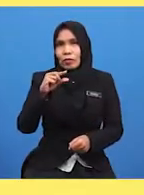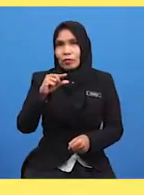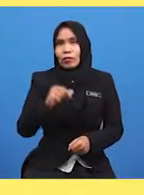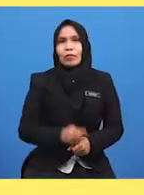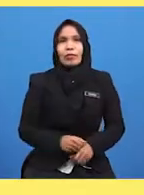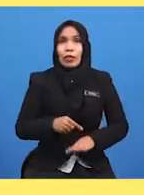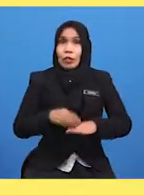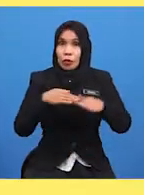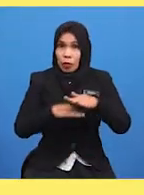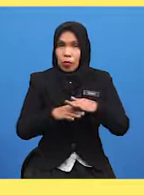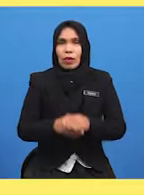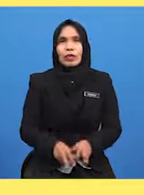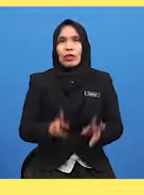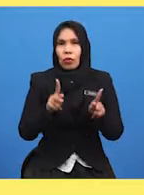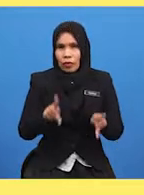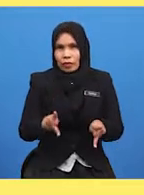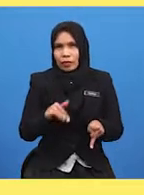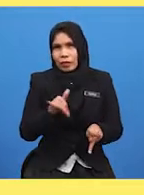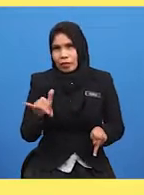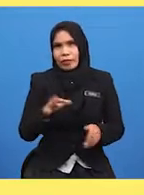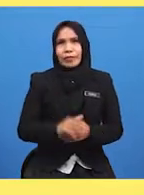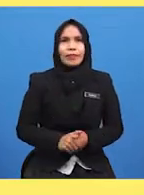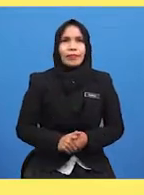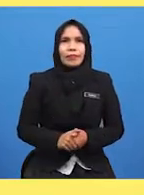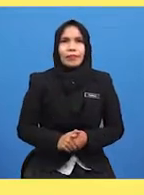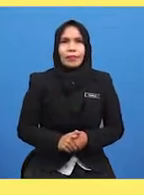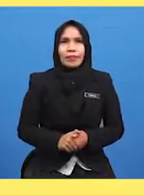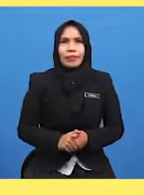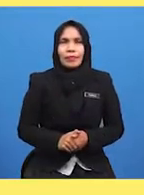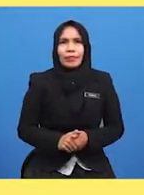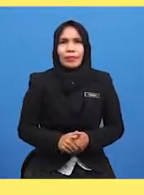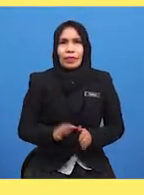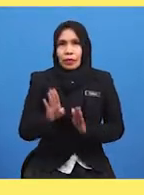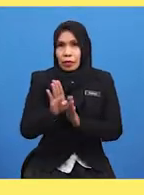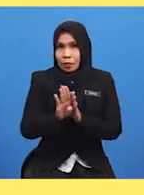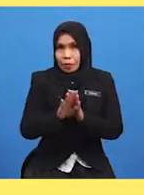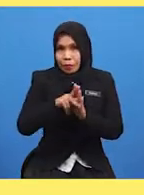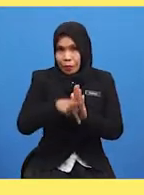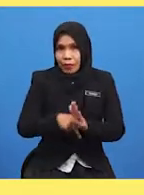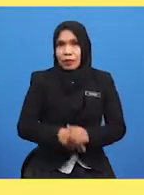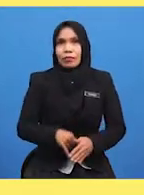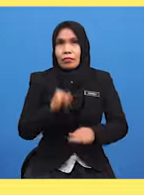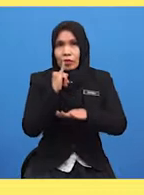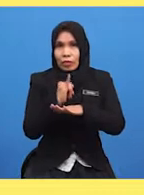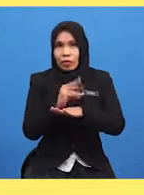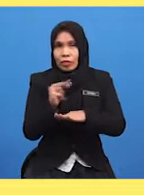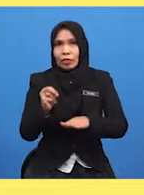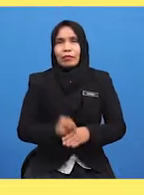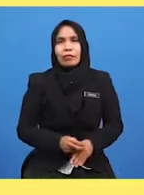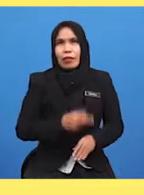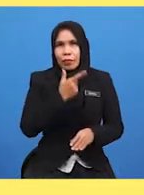dijalankan melalui perjanjian kritisme ujung yang ditandatangani pada 21flr 1874